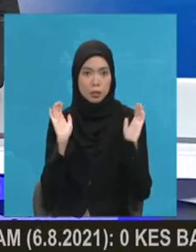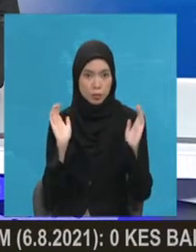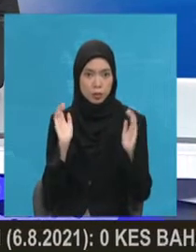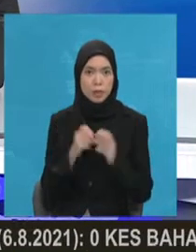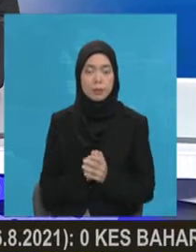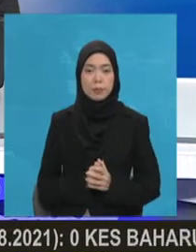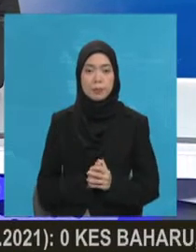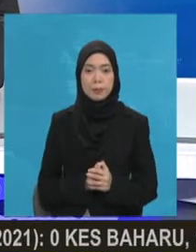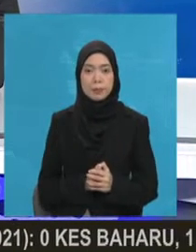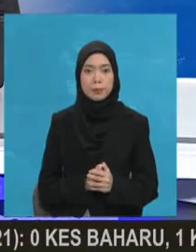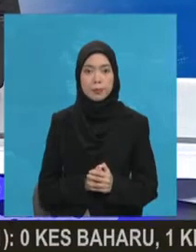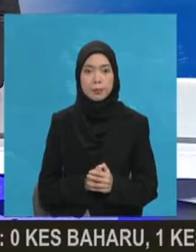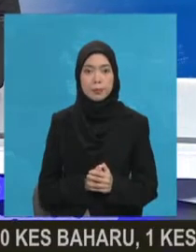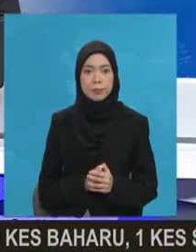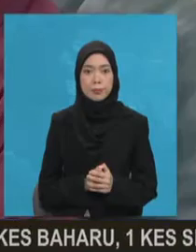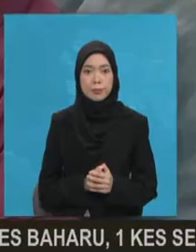Perdana Menteri